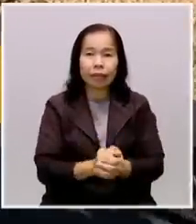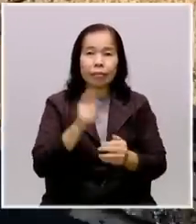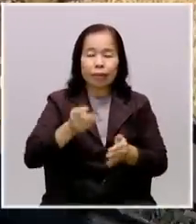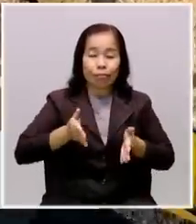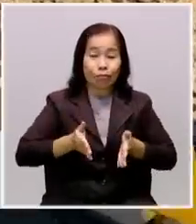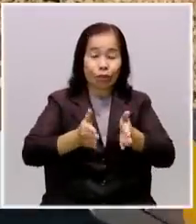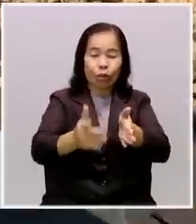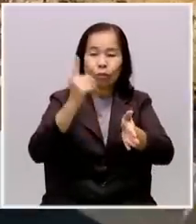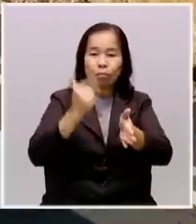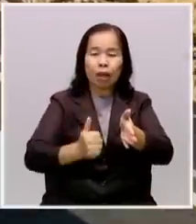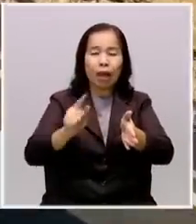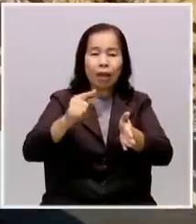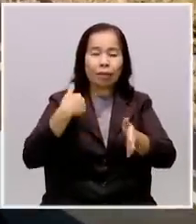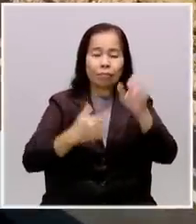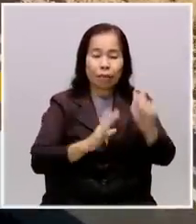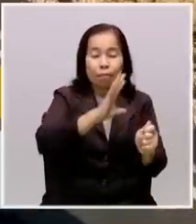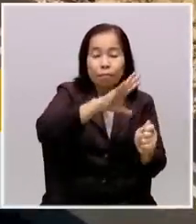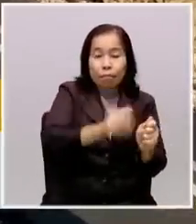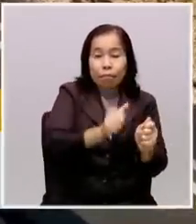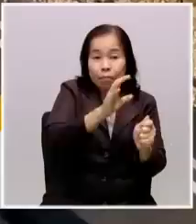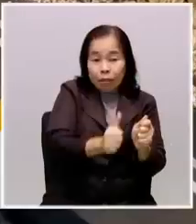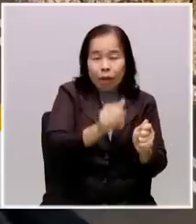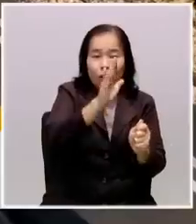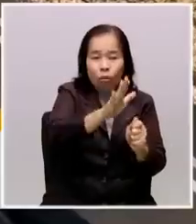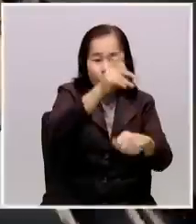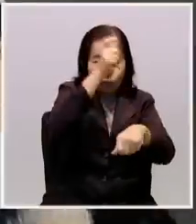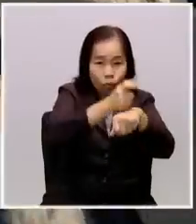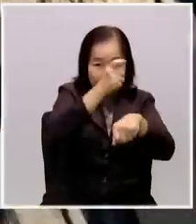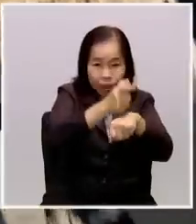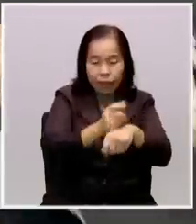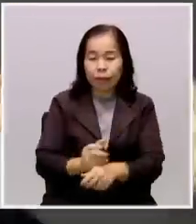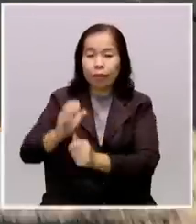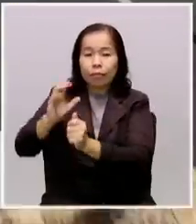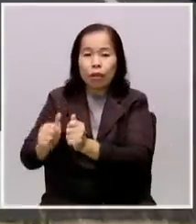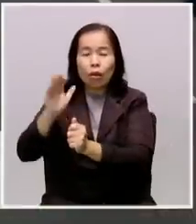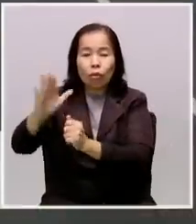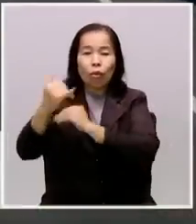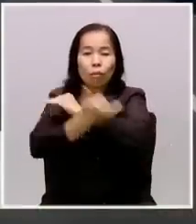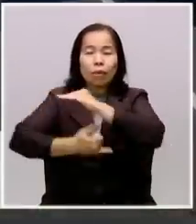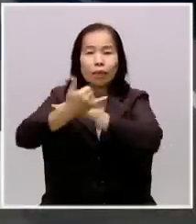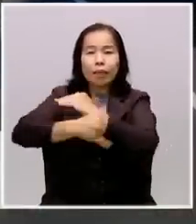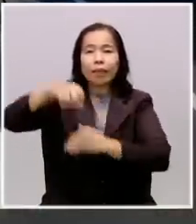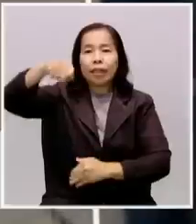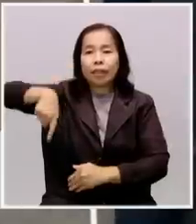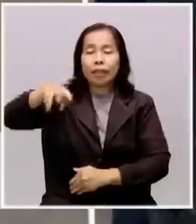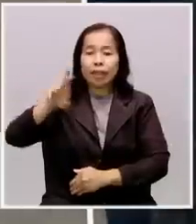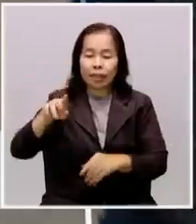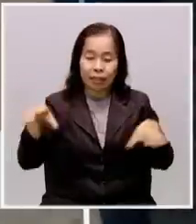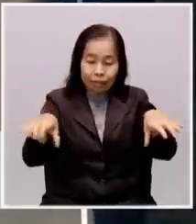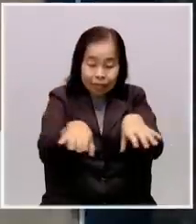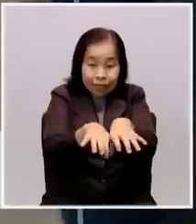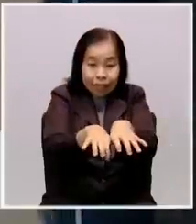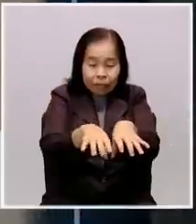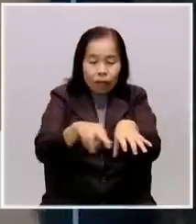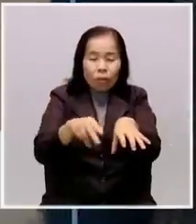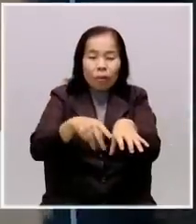หลักที่เชื่อมระหว่างเมืองฮาทของตุรกีกับเมืองอเลปโปของซีเรียเนี่ยค่ะทางเป็นทางแยกแบบ